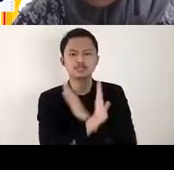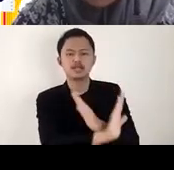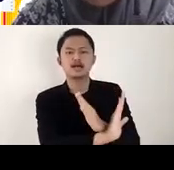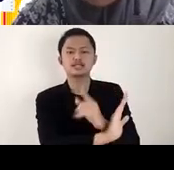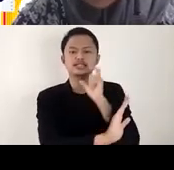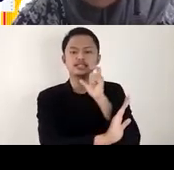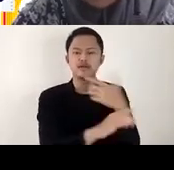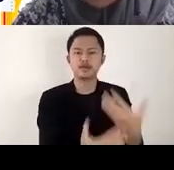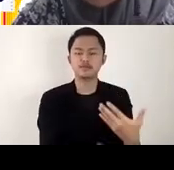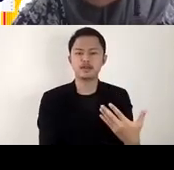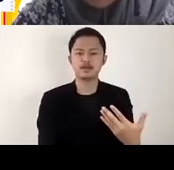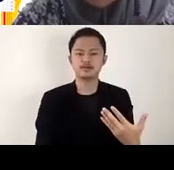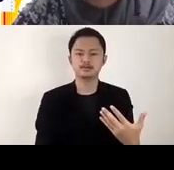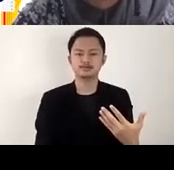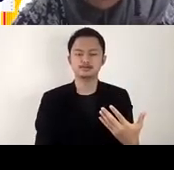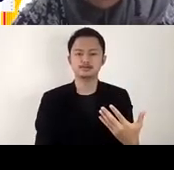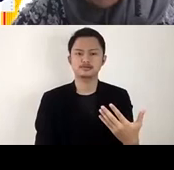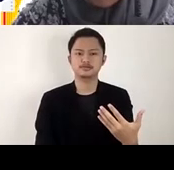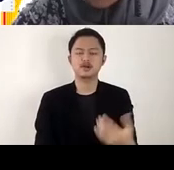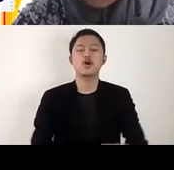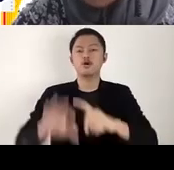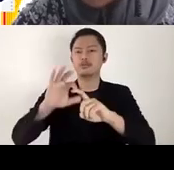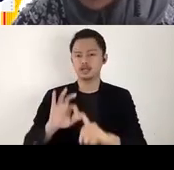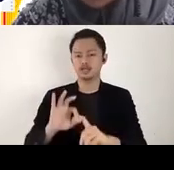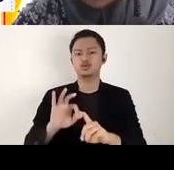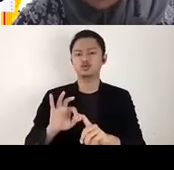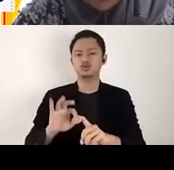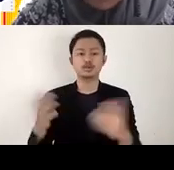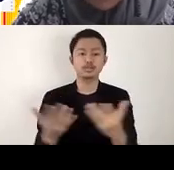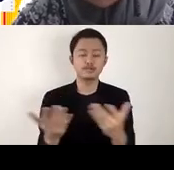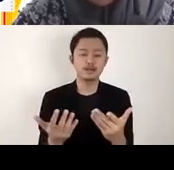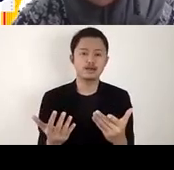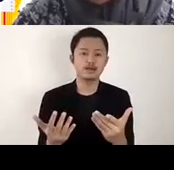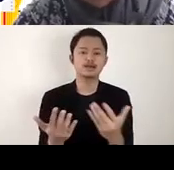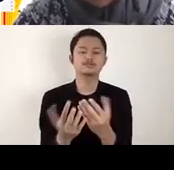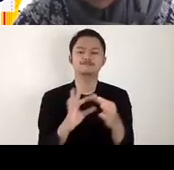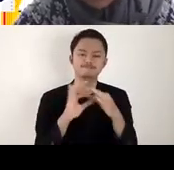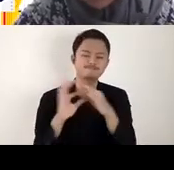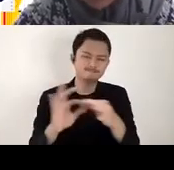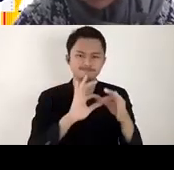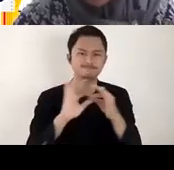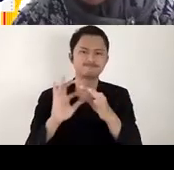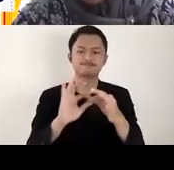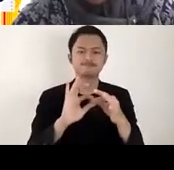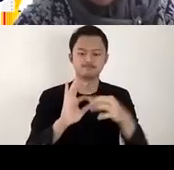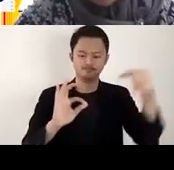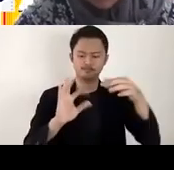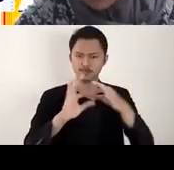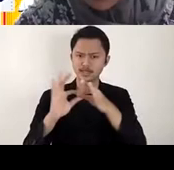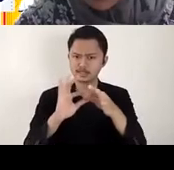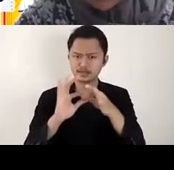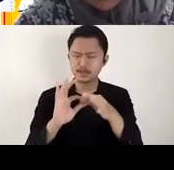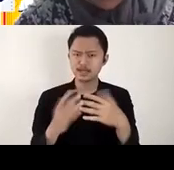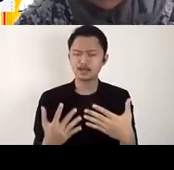banyak akan banyak bergantung pada kemitraan dan kerjasama dan kemitraan dan kerjasama ini menjadi